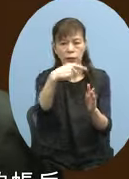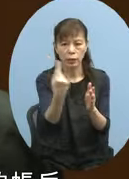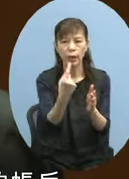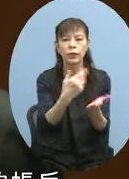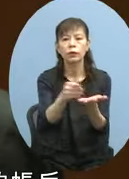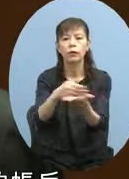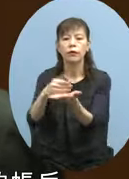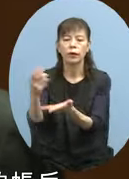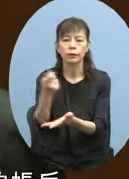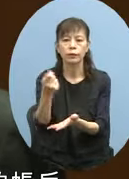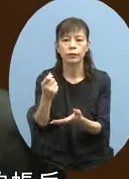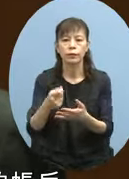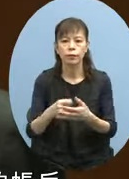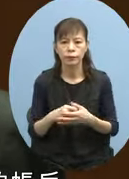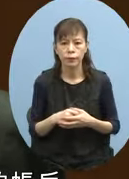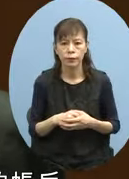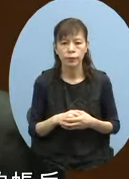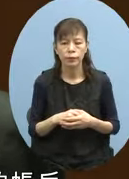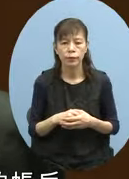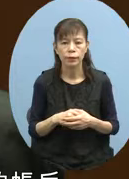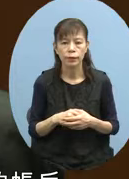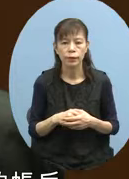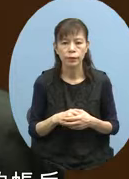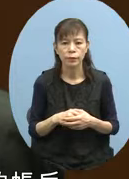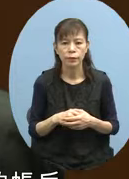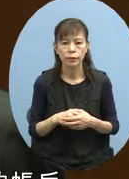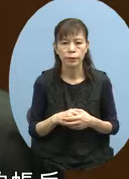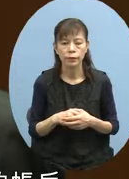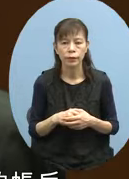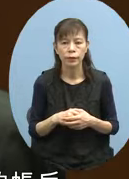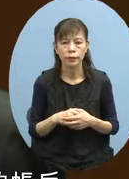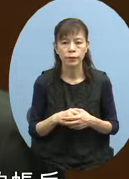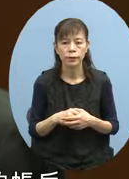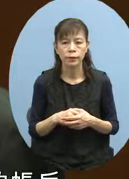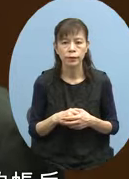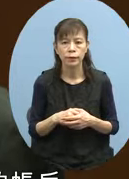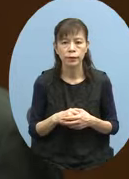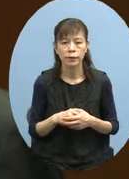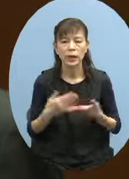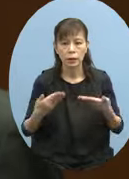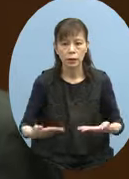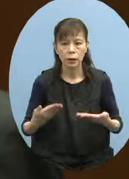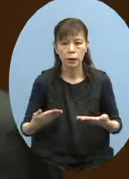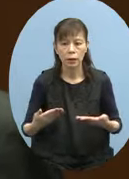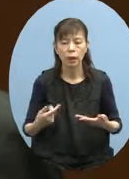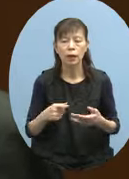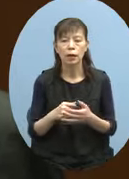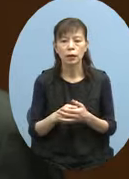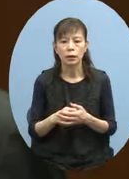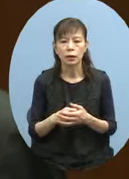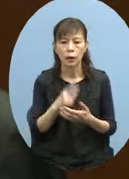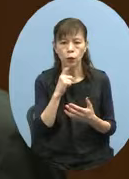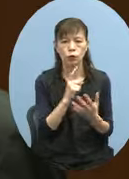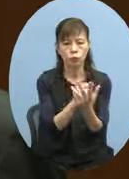我哋盡快咧將呢啲將呢10000元咧送到入各位嘅帳户裡面。目前咧，我哋都聯絡